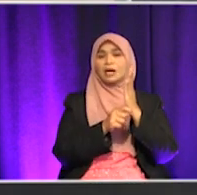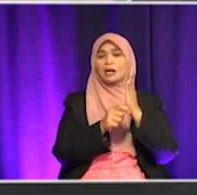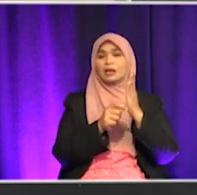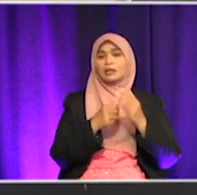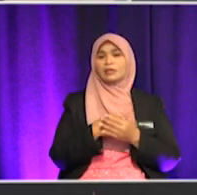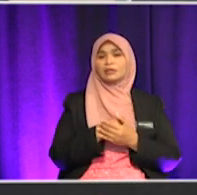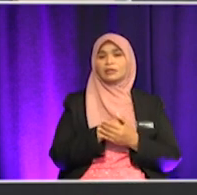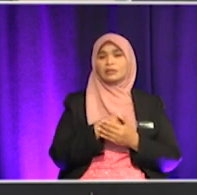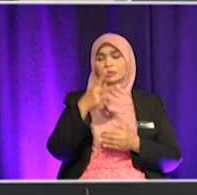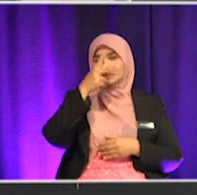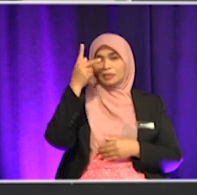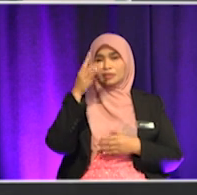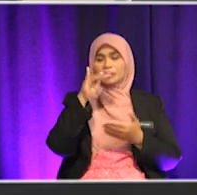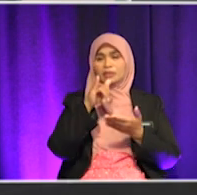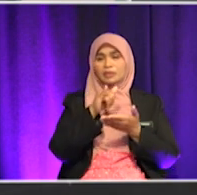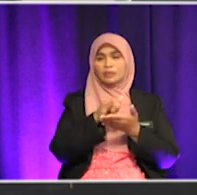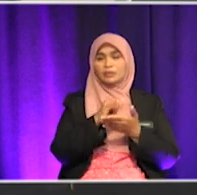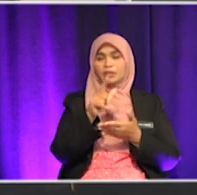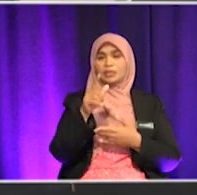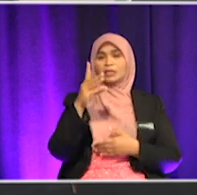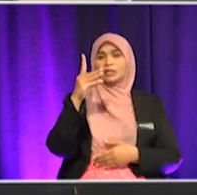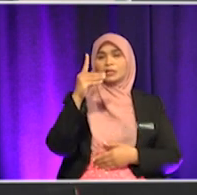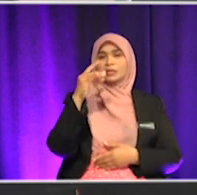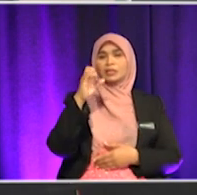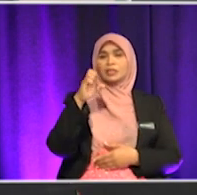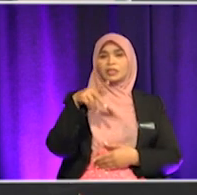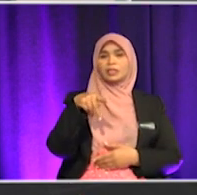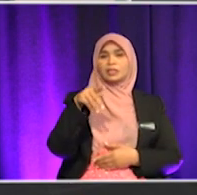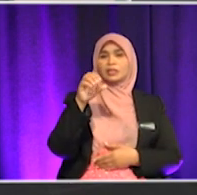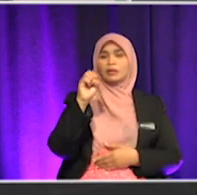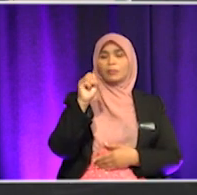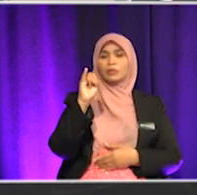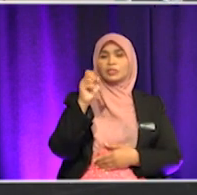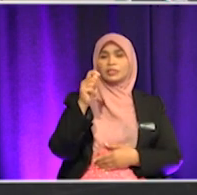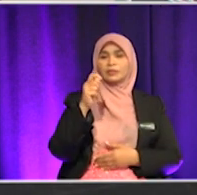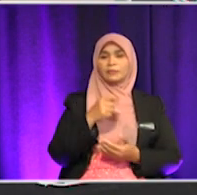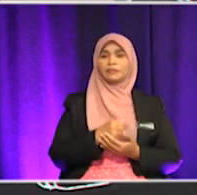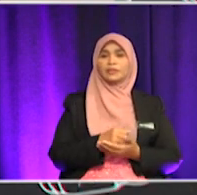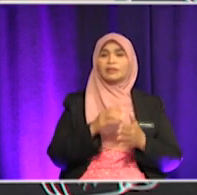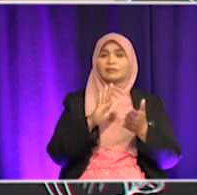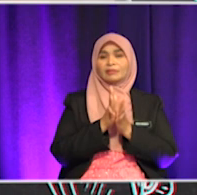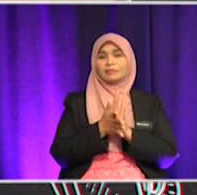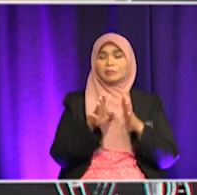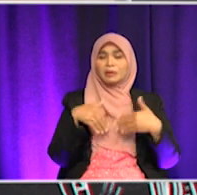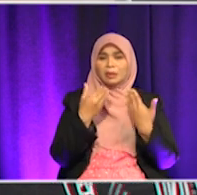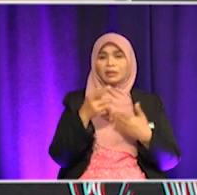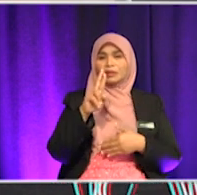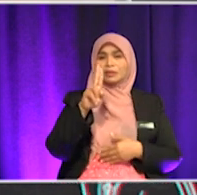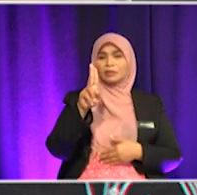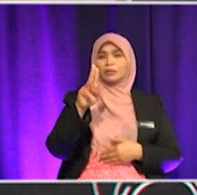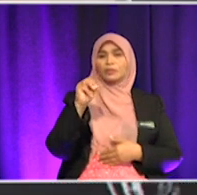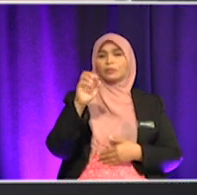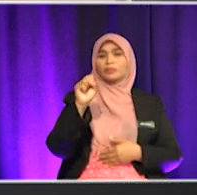kerana itu merupakan deposit. Ya, yeah, okey. Jadi macam mana rumusnya? Macam mana, sama tak dengan rumus yang saya